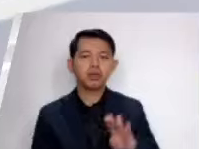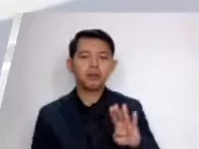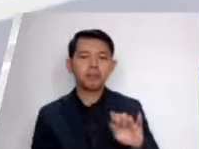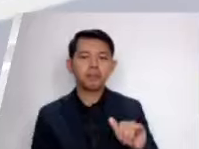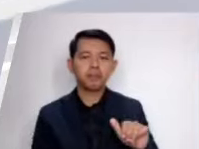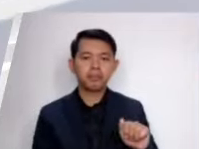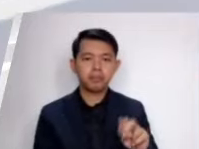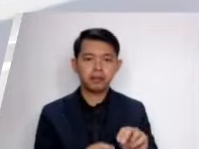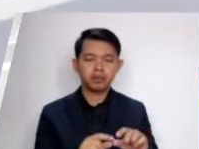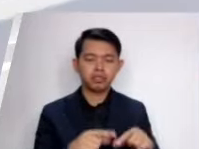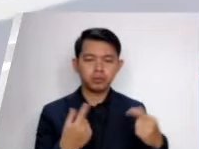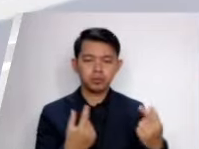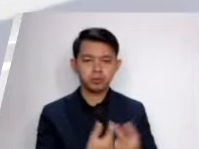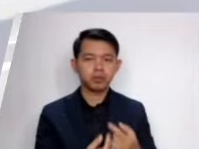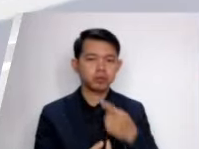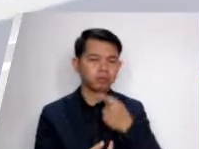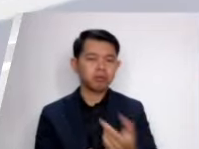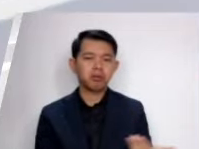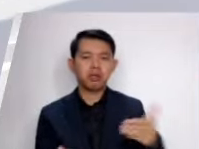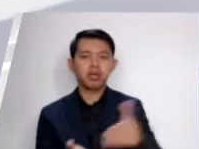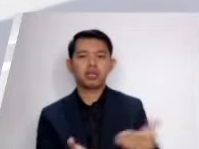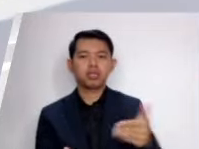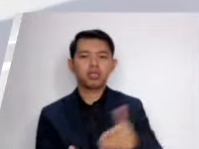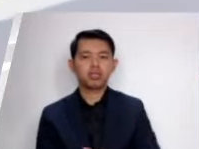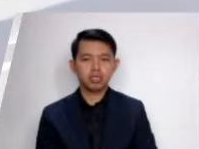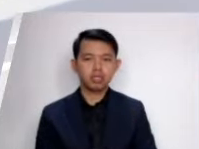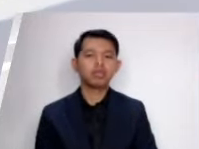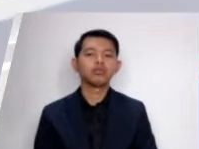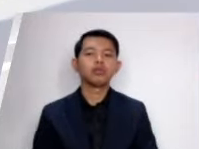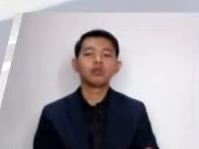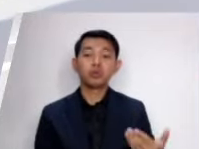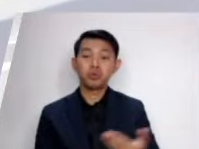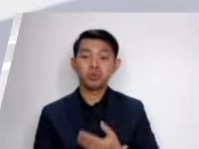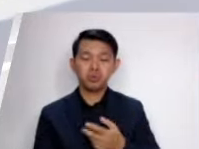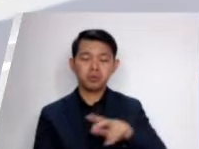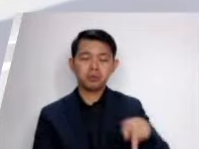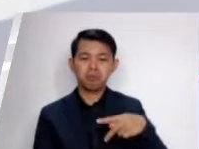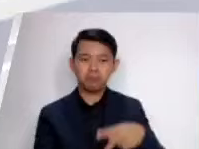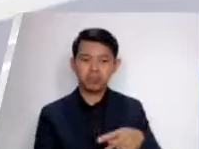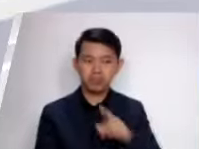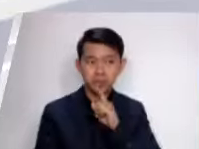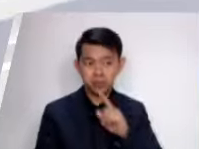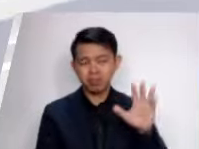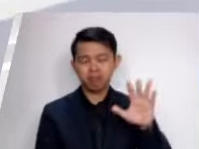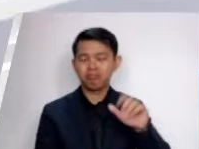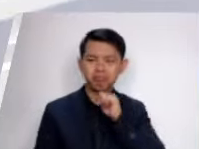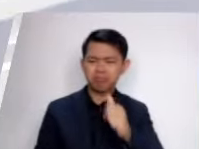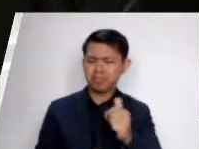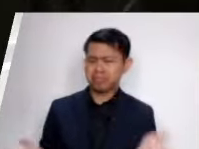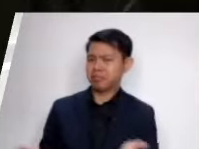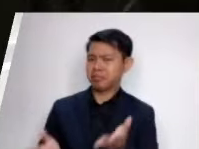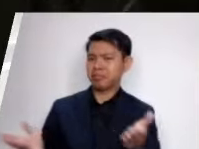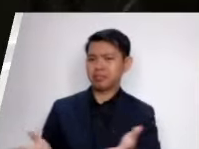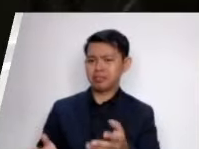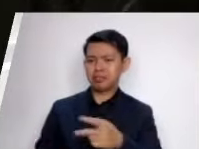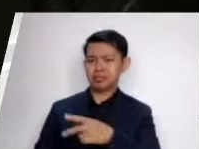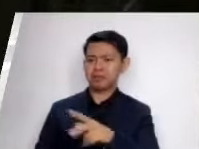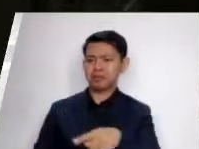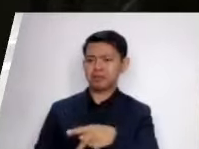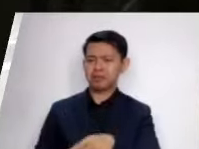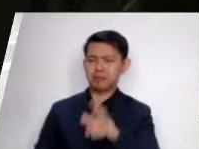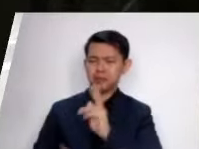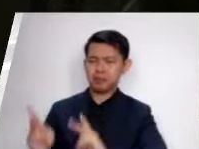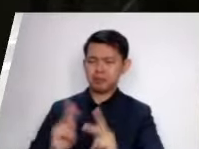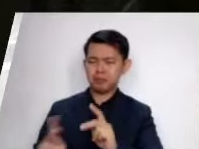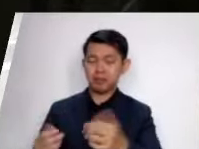ng bagong Pilipinas Pledge ay hindi makakakumbinsi sa maraming Pilipino na mayroon talagang bagong Pilipinas. Wala pang pahayag